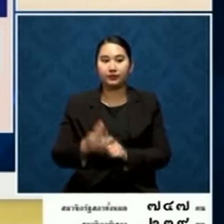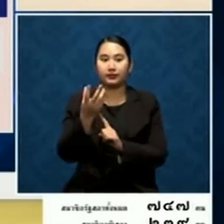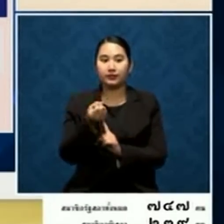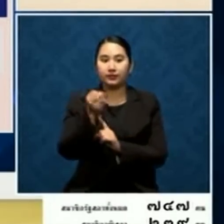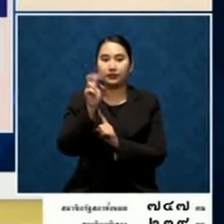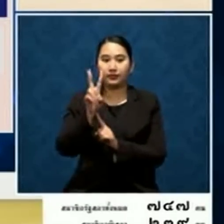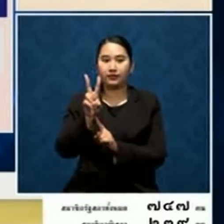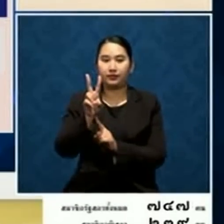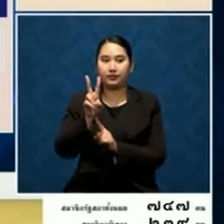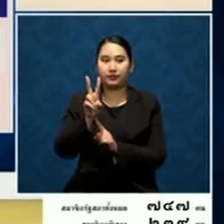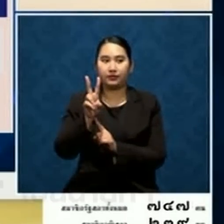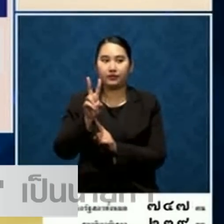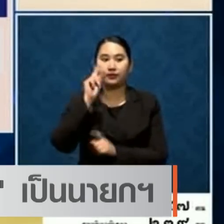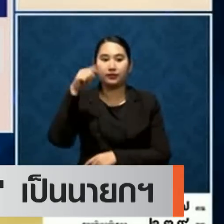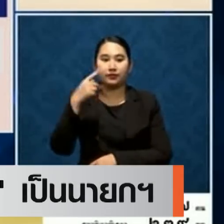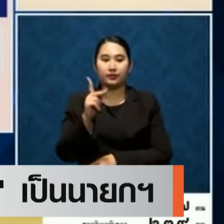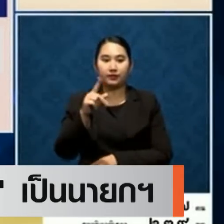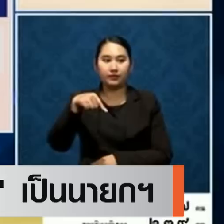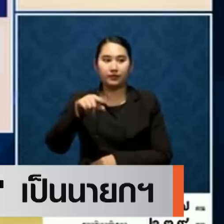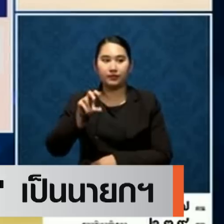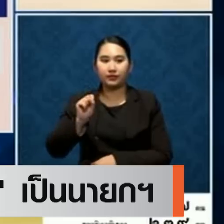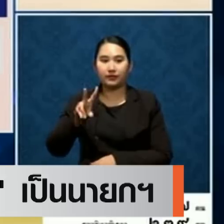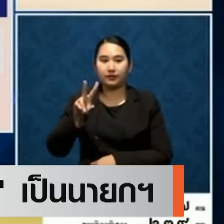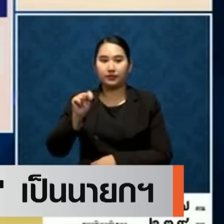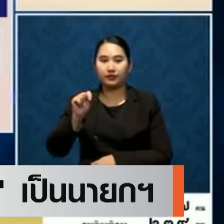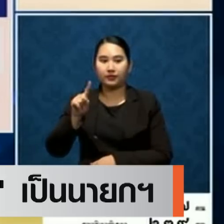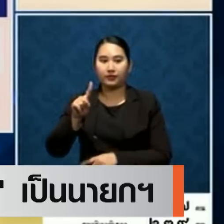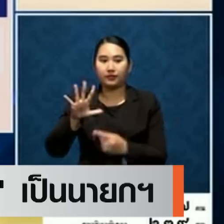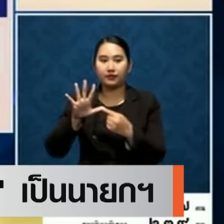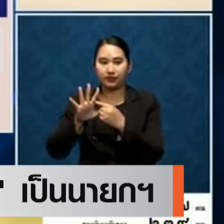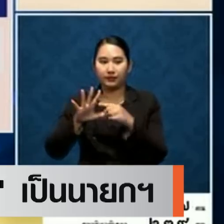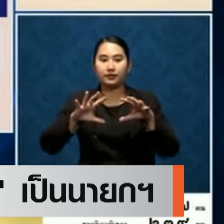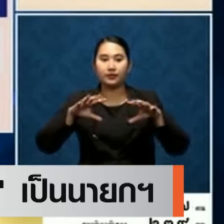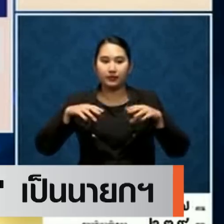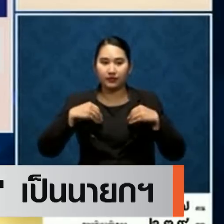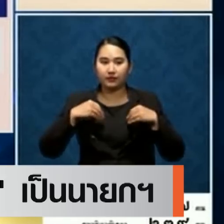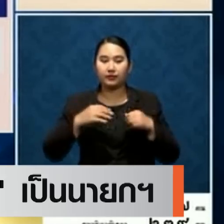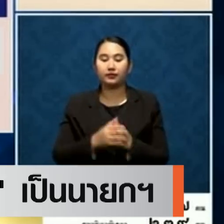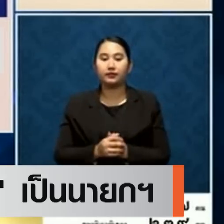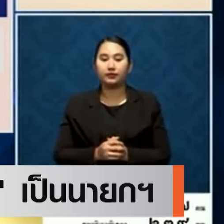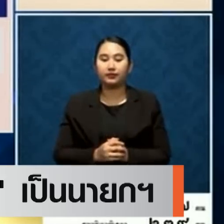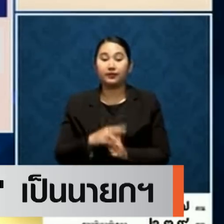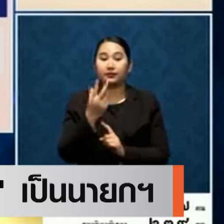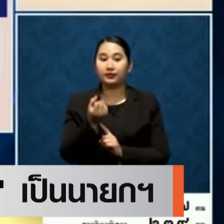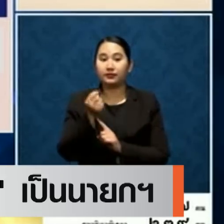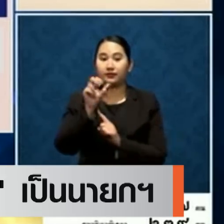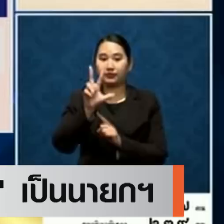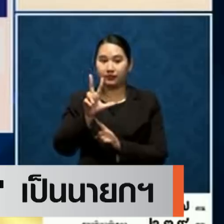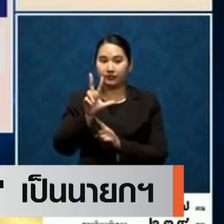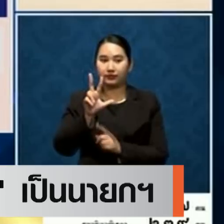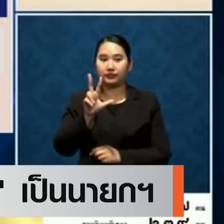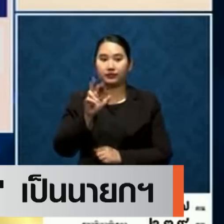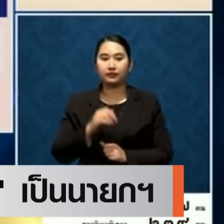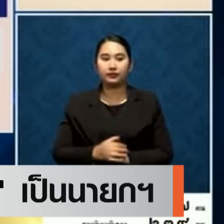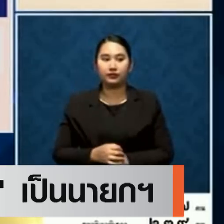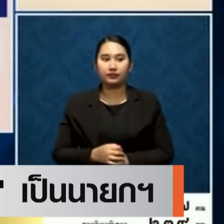12นางสาวกฤษณาสีหลักษณ ์เห็นชอบค่ะ 13นัก